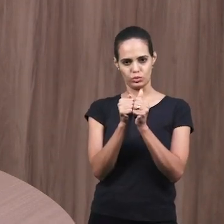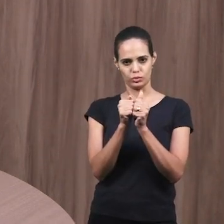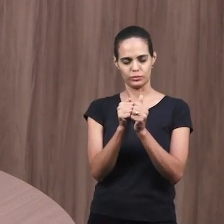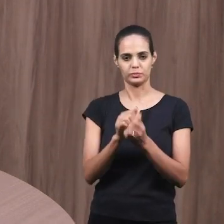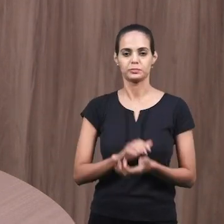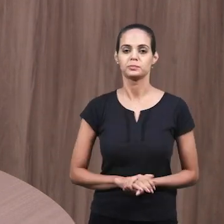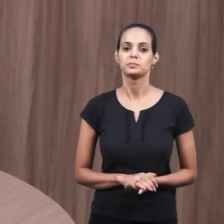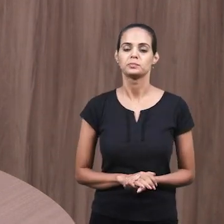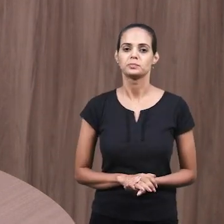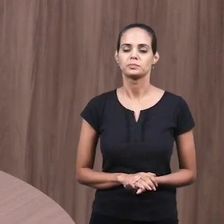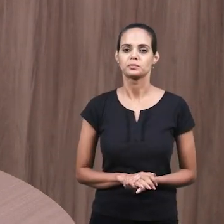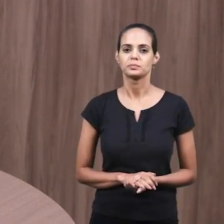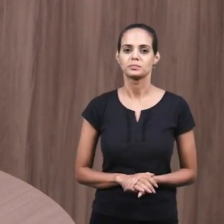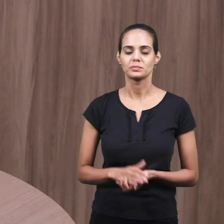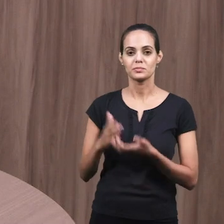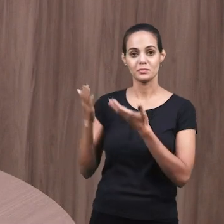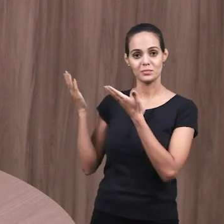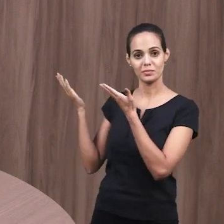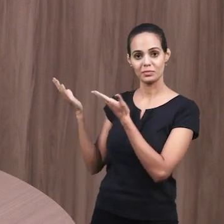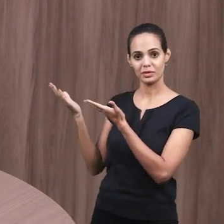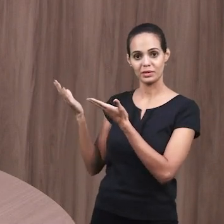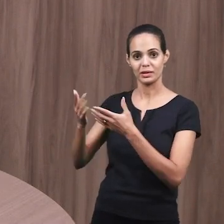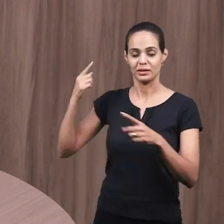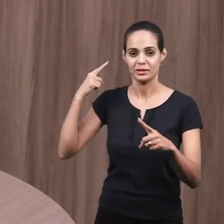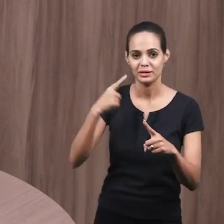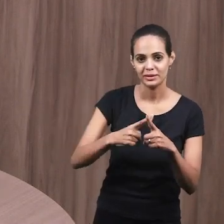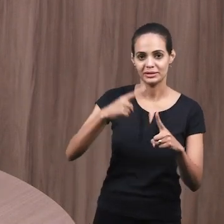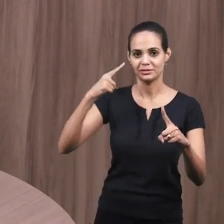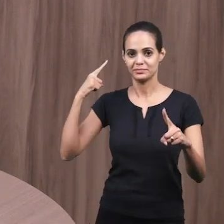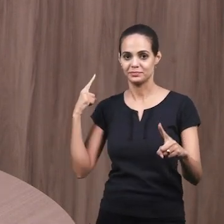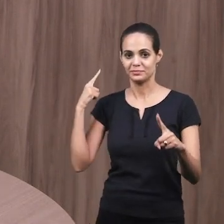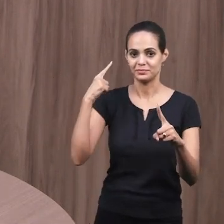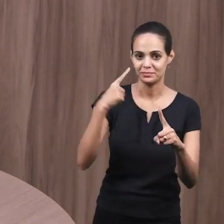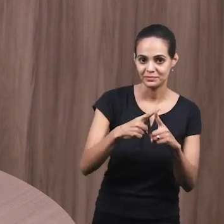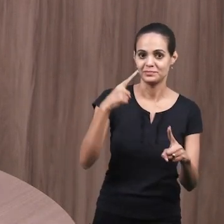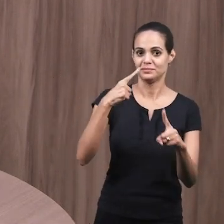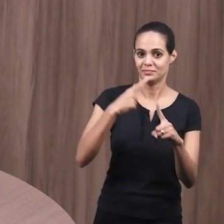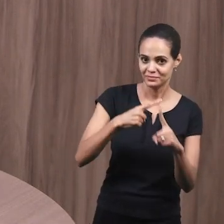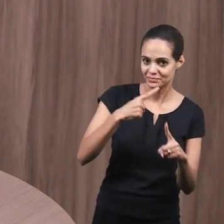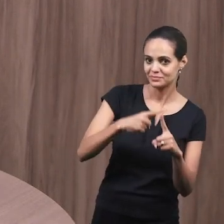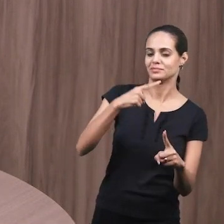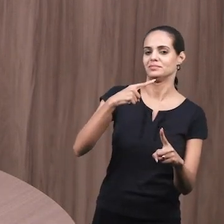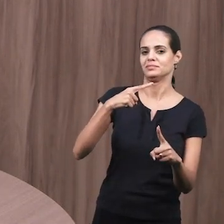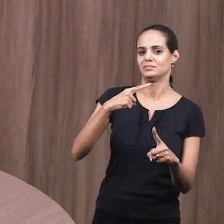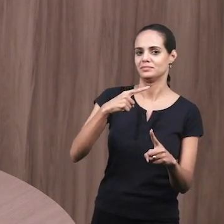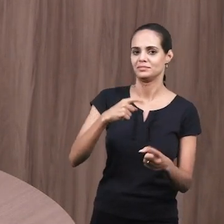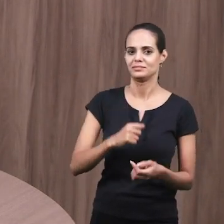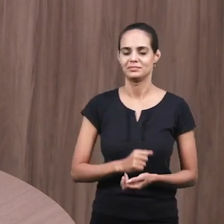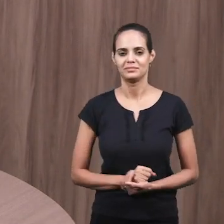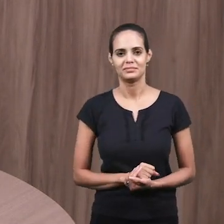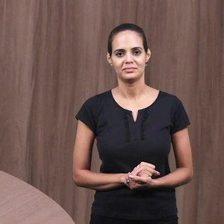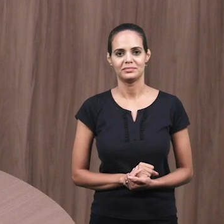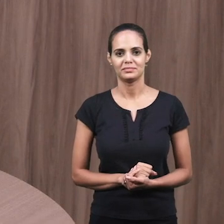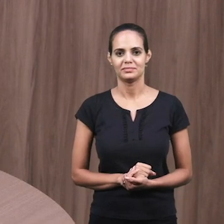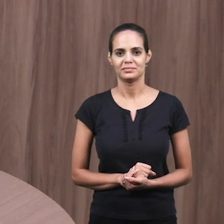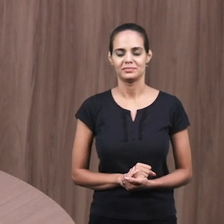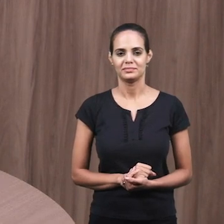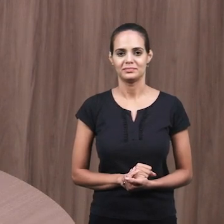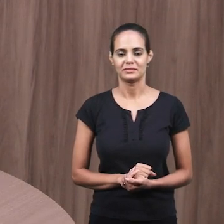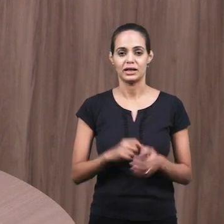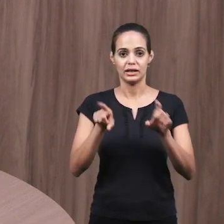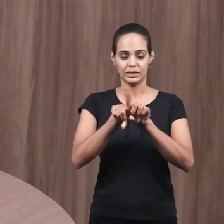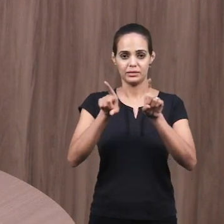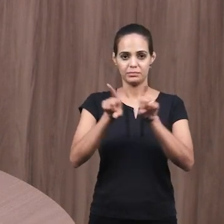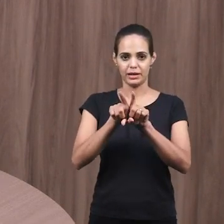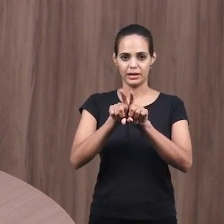ça. Vai ficar assim. Ela anuncia que Jesus voltará. Et les couplets 1